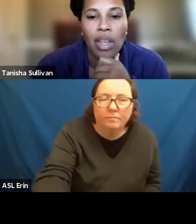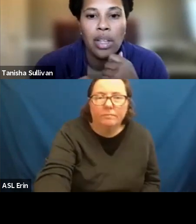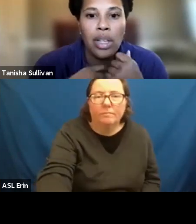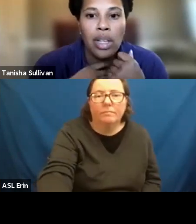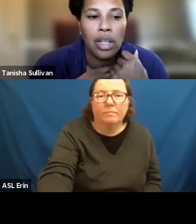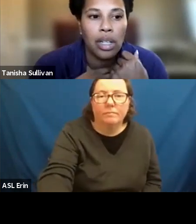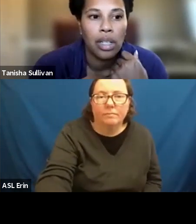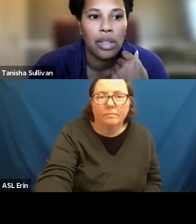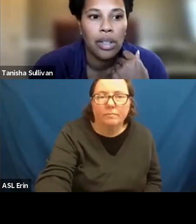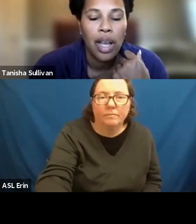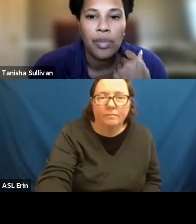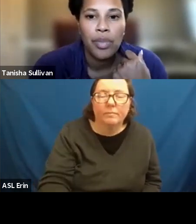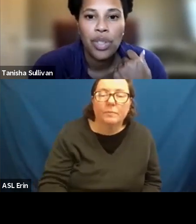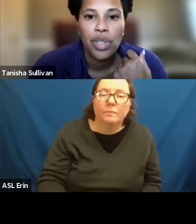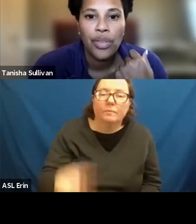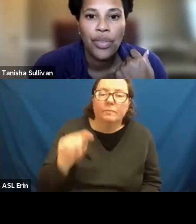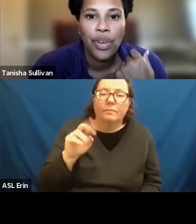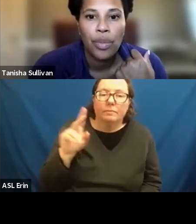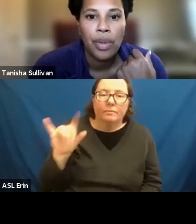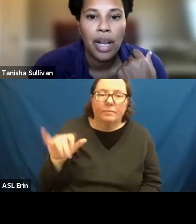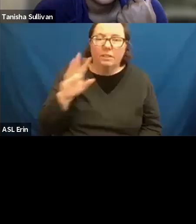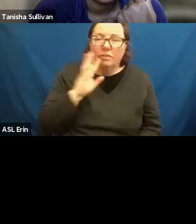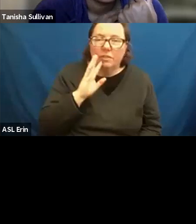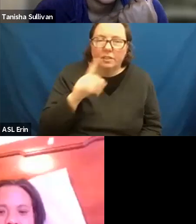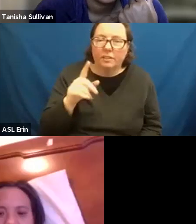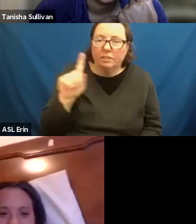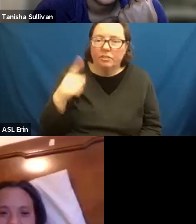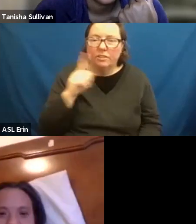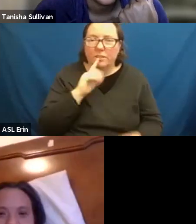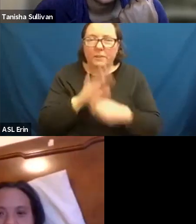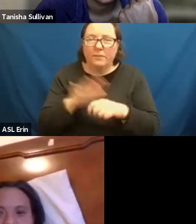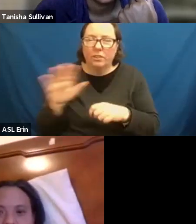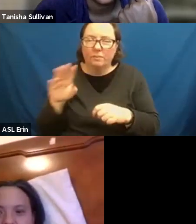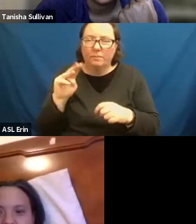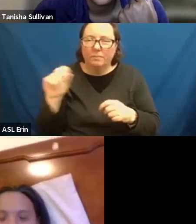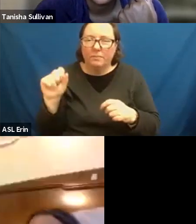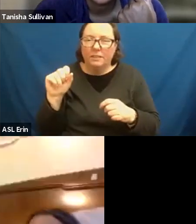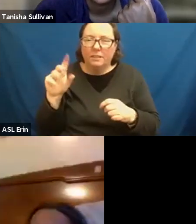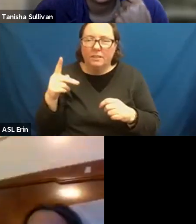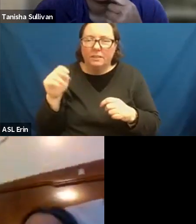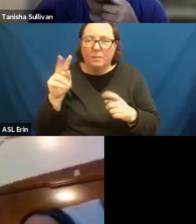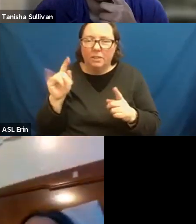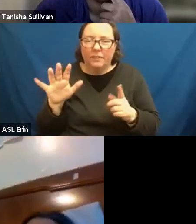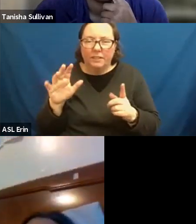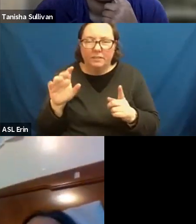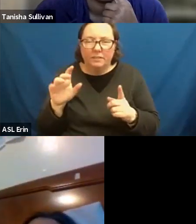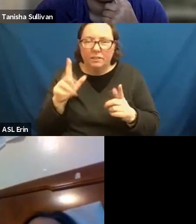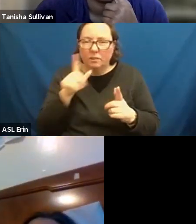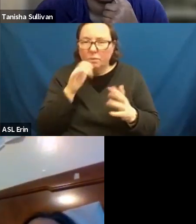Emma Yang 你在吗？ Just to confirm, Ms. Parvex, who do you want on mute?